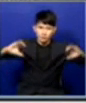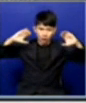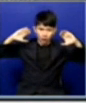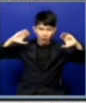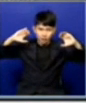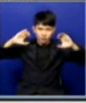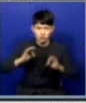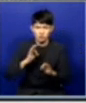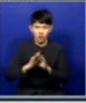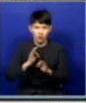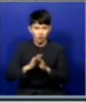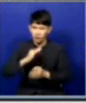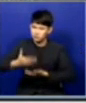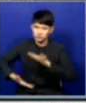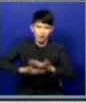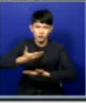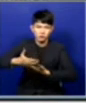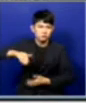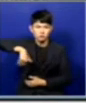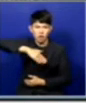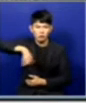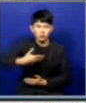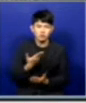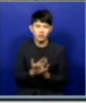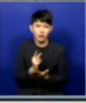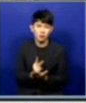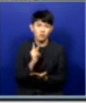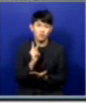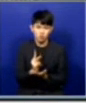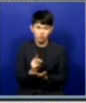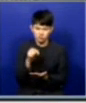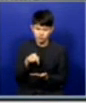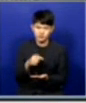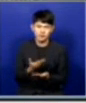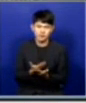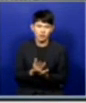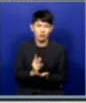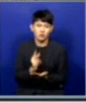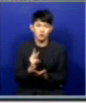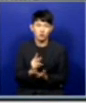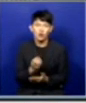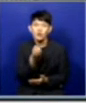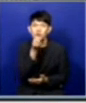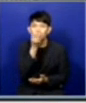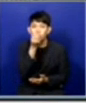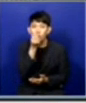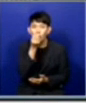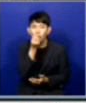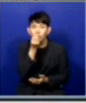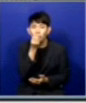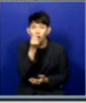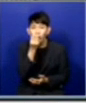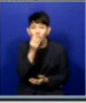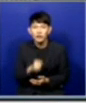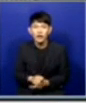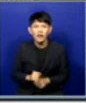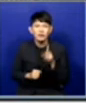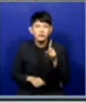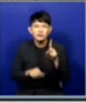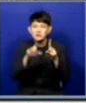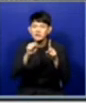ของพาณิชย์ทั่วไปมากู้เงินต่อจากเนี้ยดอกร้อยละสตางค์แดงเดียวเองนะ